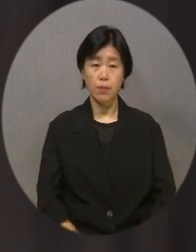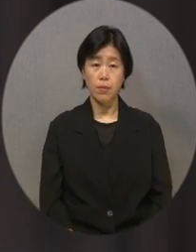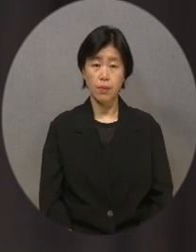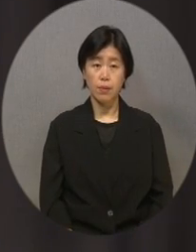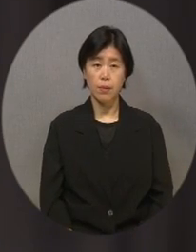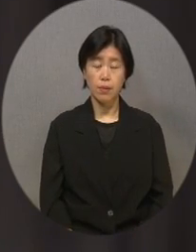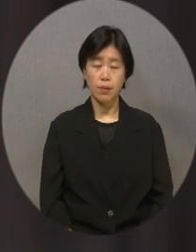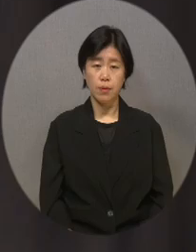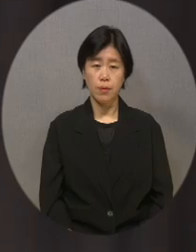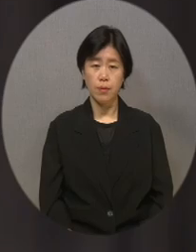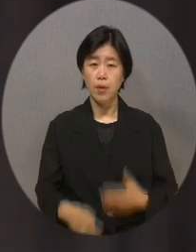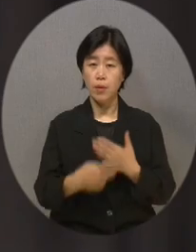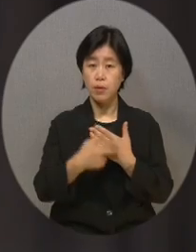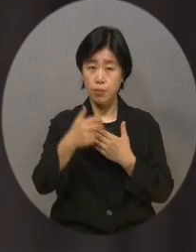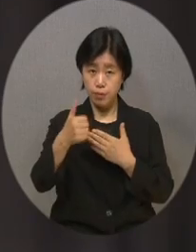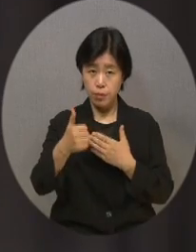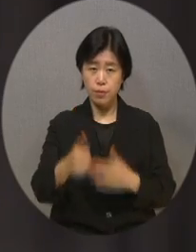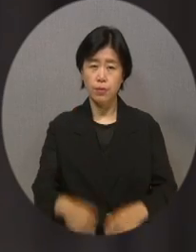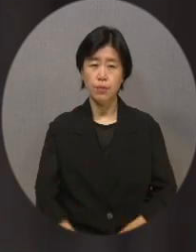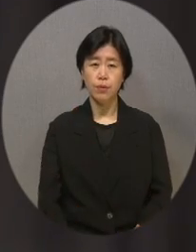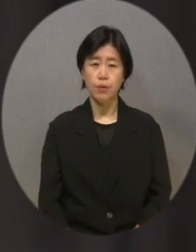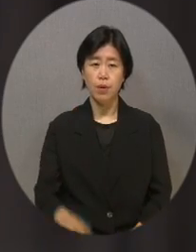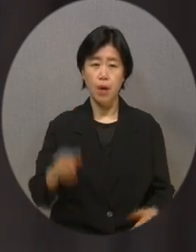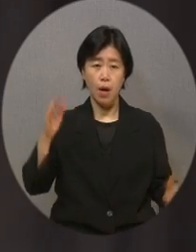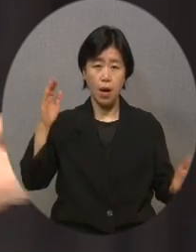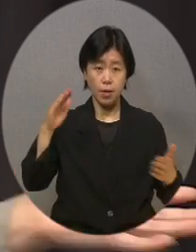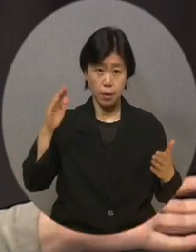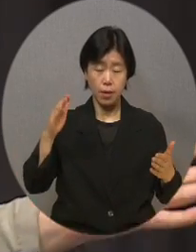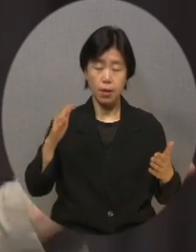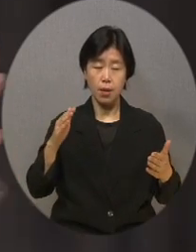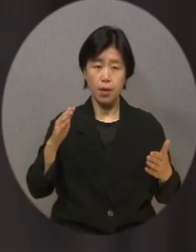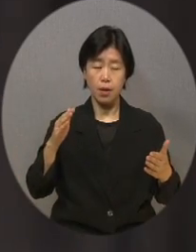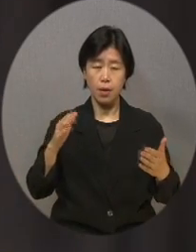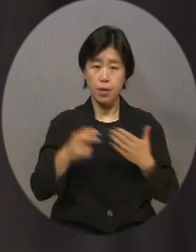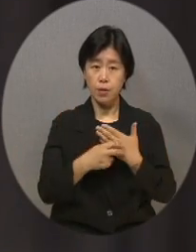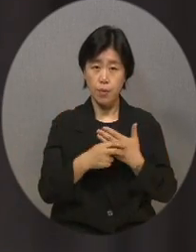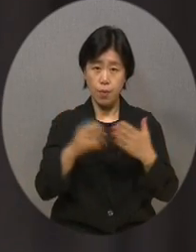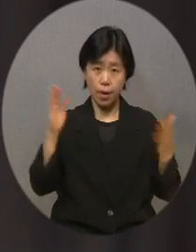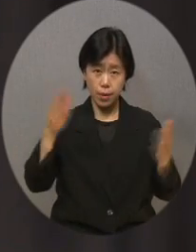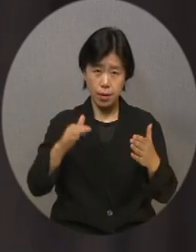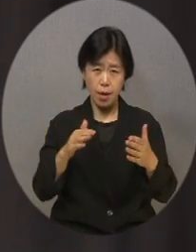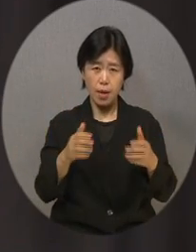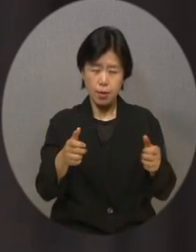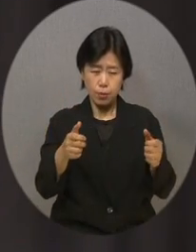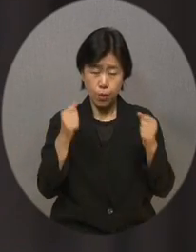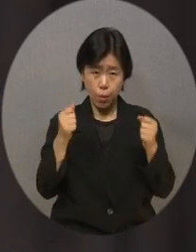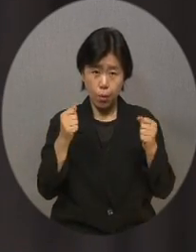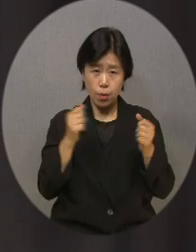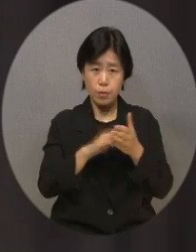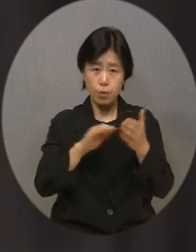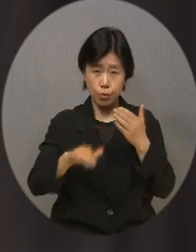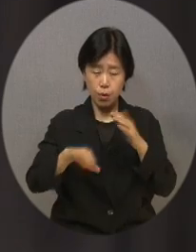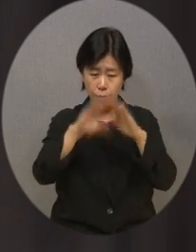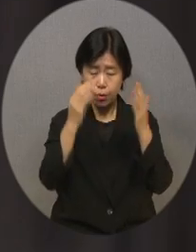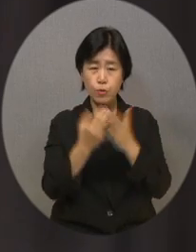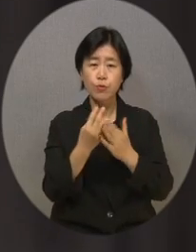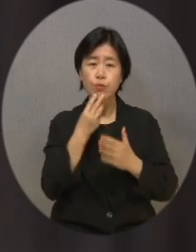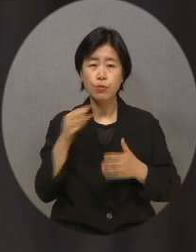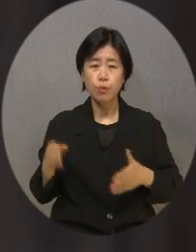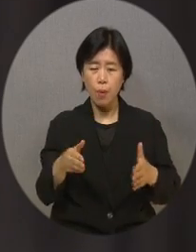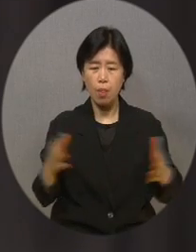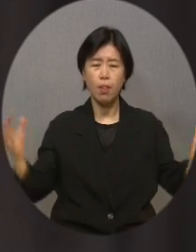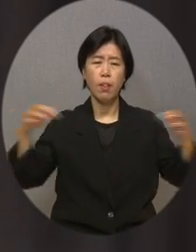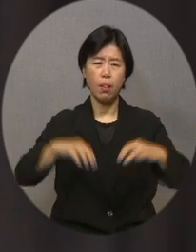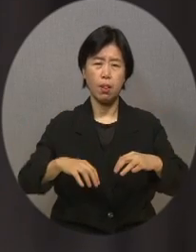의료 의사분들과 이 학생들이 졸업하고 나서 다 수도권으로 또 몰리는 현상이 생기는 맞습니다. 겁니다. 그렇기 때문에 이건